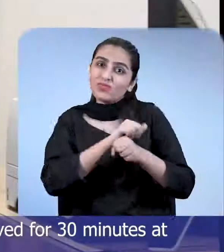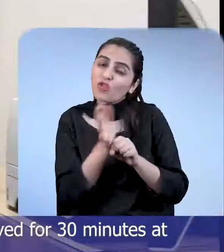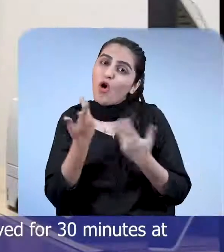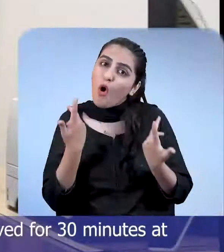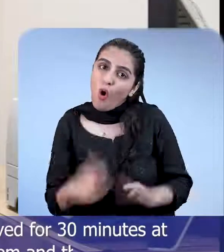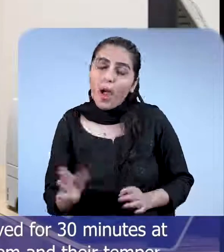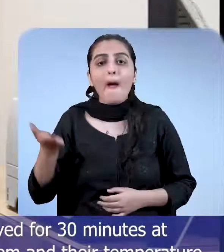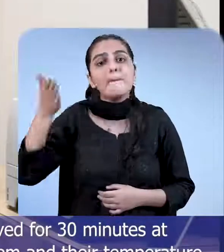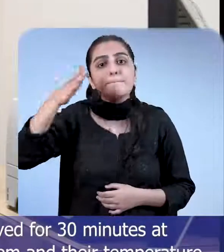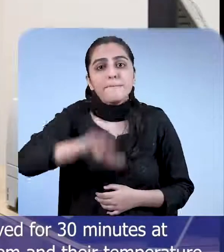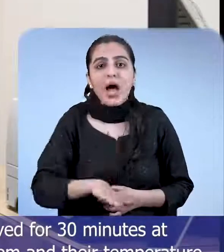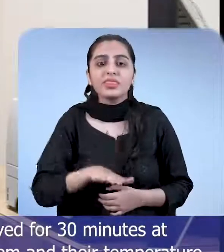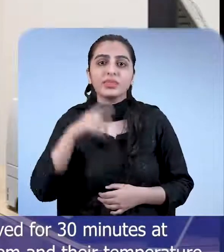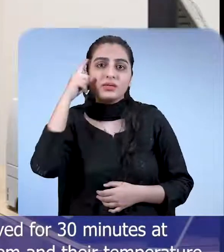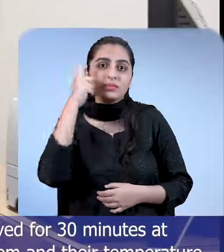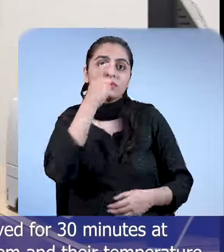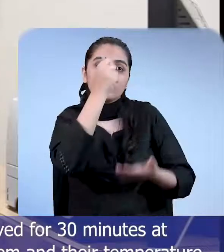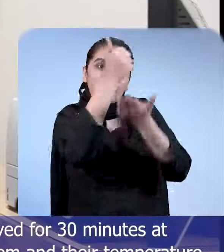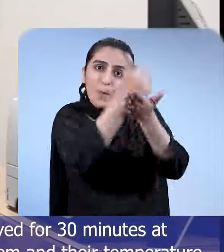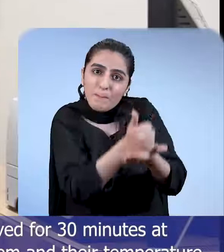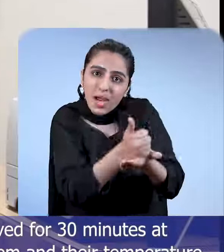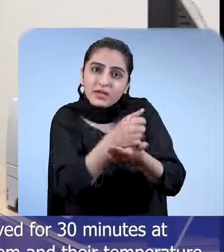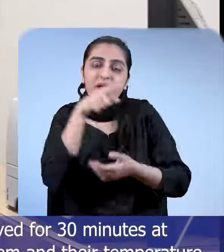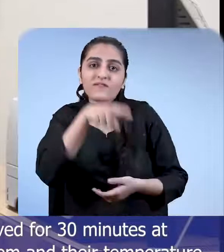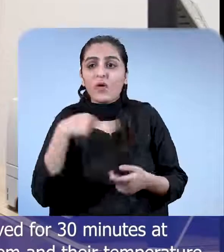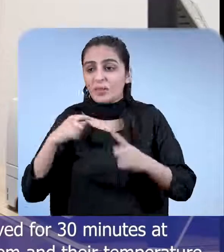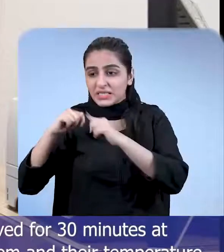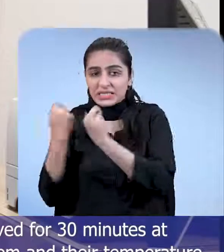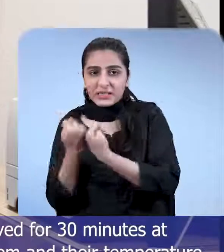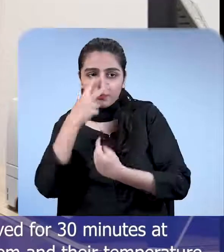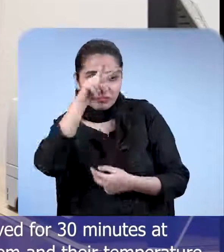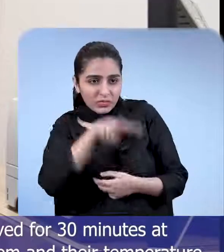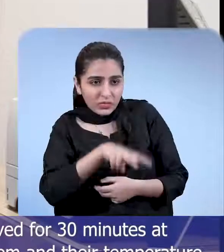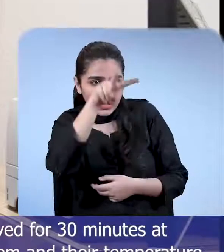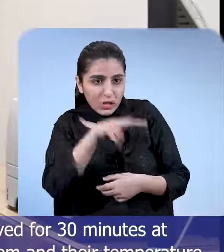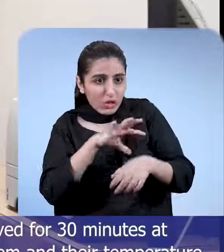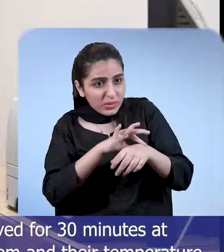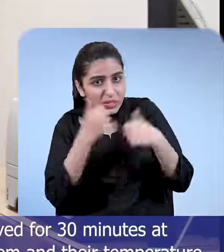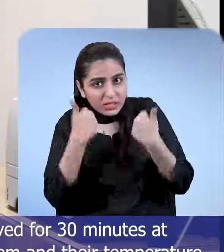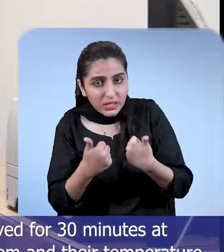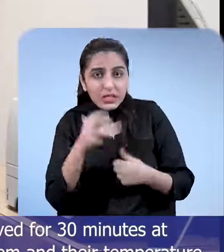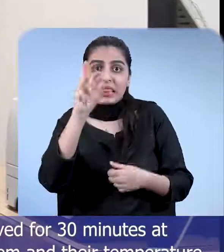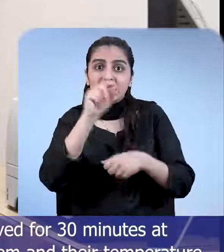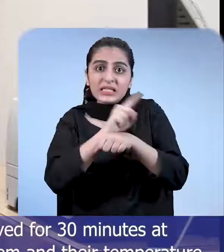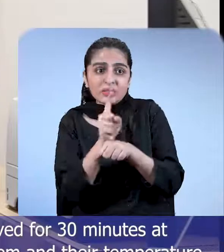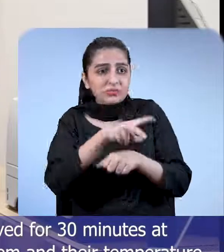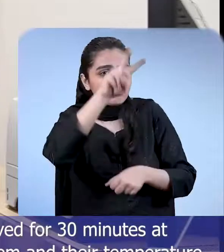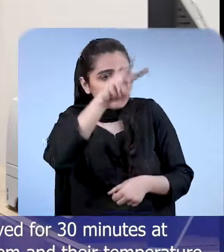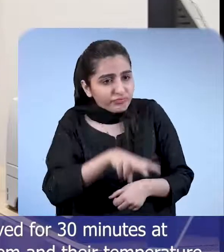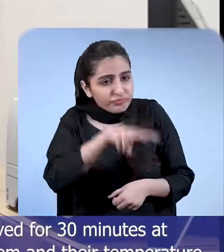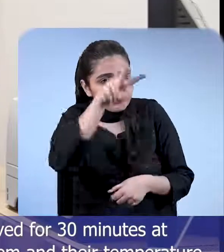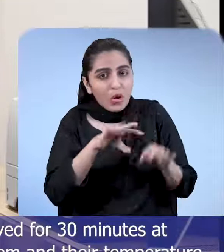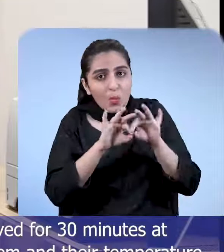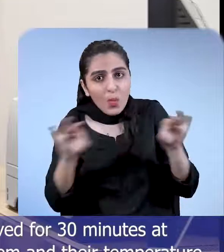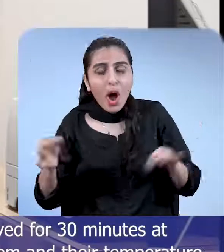COVID-19 वैक्सीन लगाने के बाद वैक्सीनीज को एक मखसूस जगह पर बिठाया जाता है, जहाँ पर हमारी टीम उनकी निगरानी करती है। 30 मिनट तक उनको